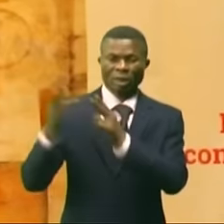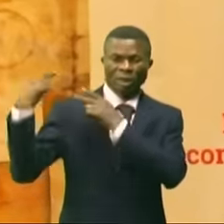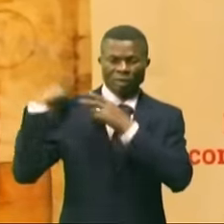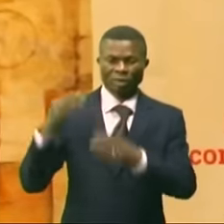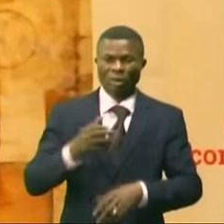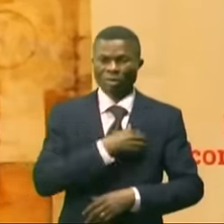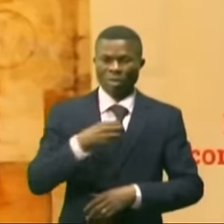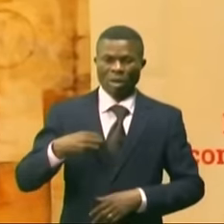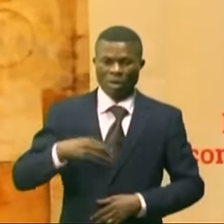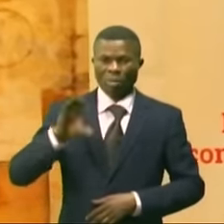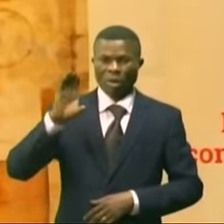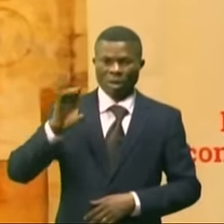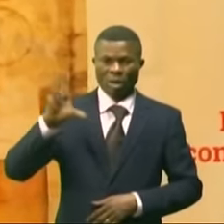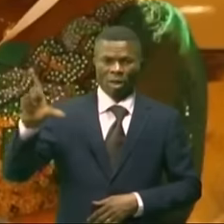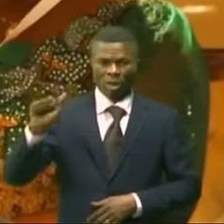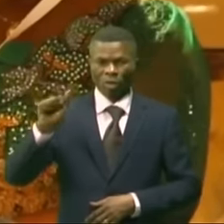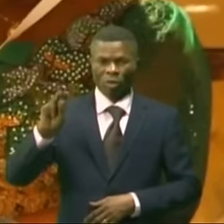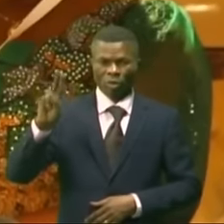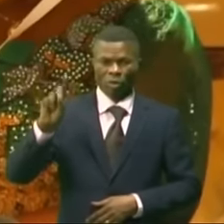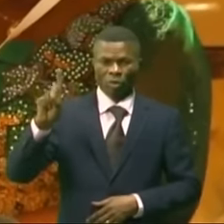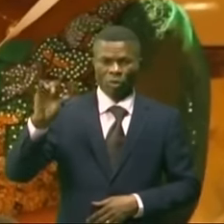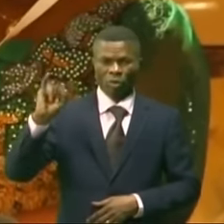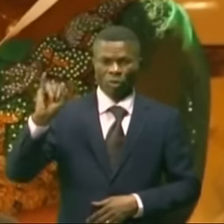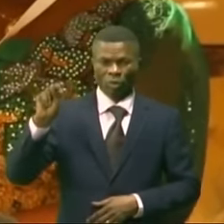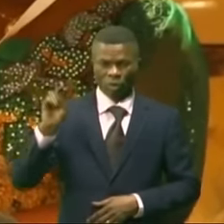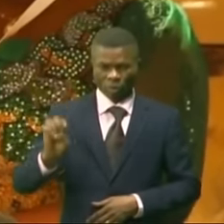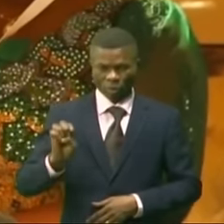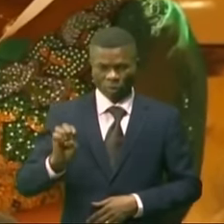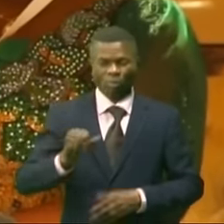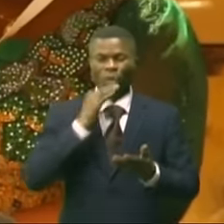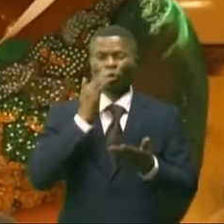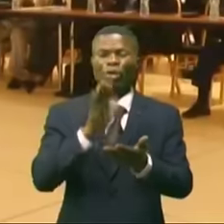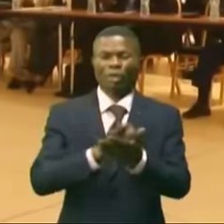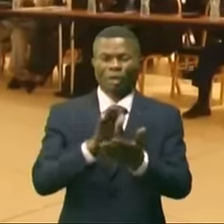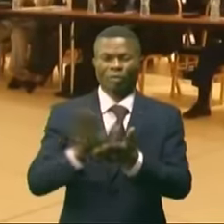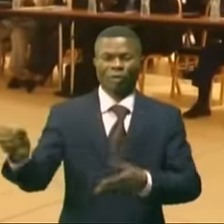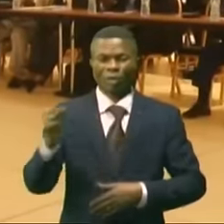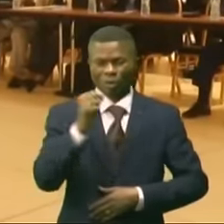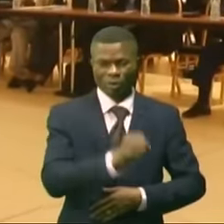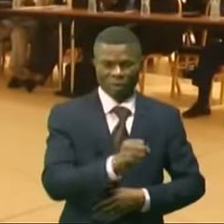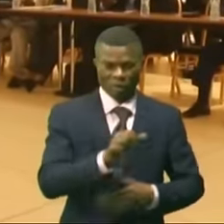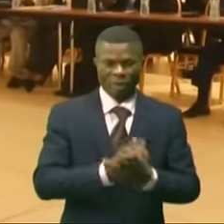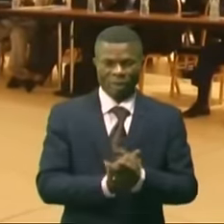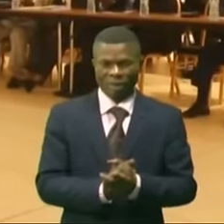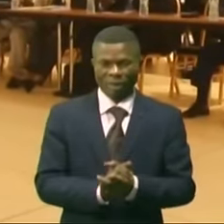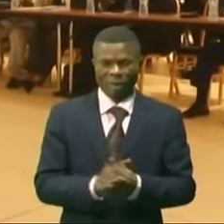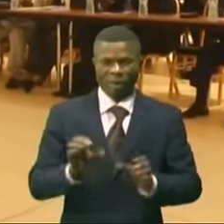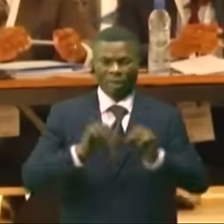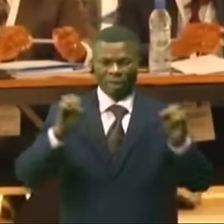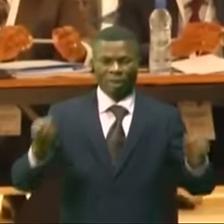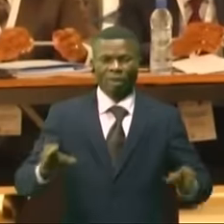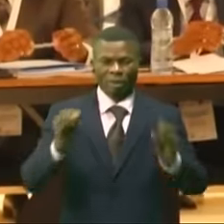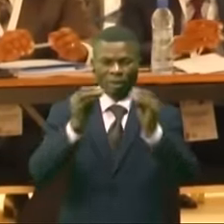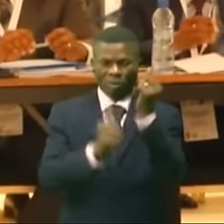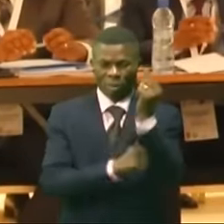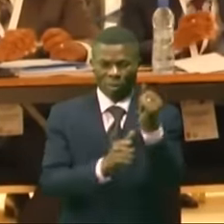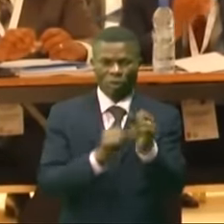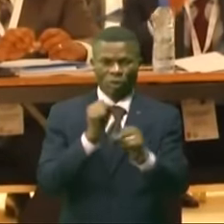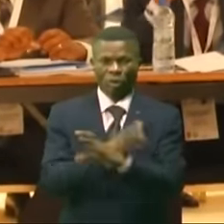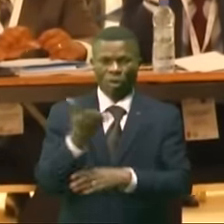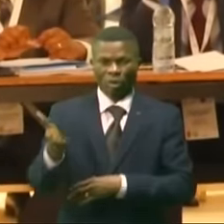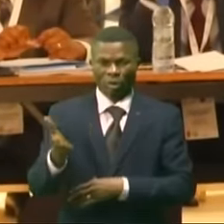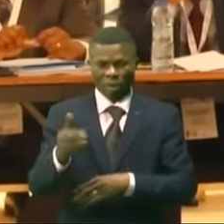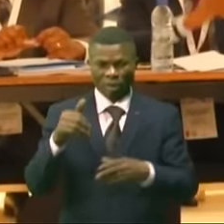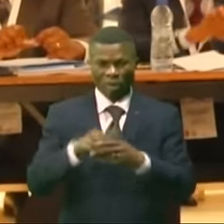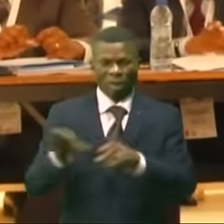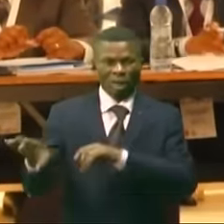wangastellaa signe de félicitations pour leur nomination ces membres 50 au total ont été installés au cours de